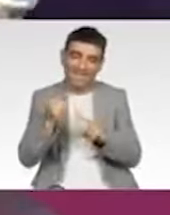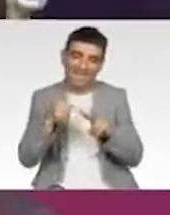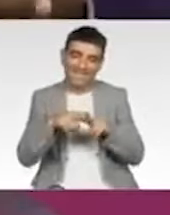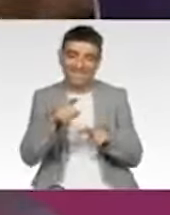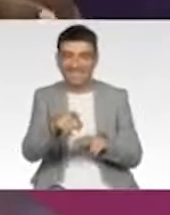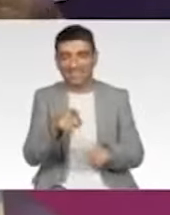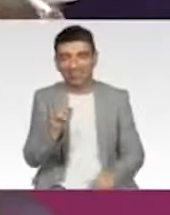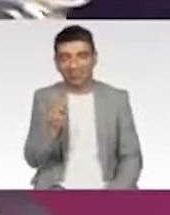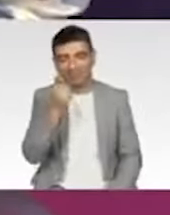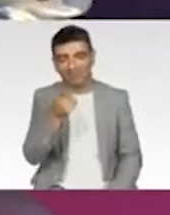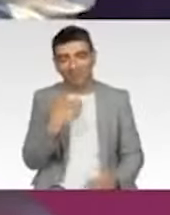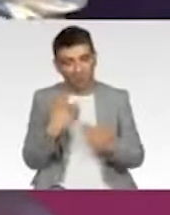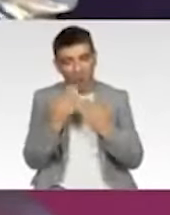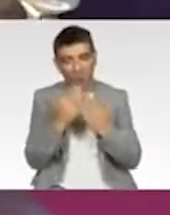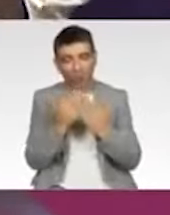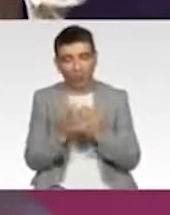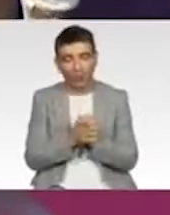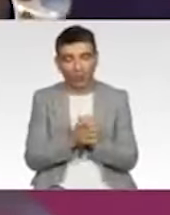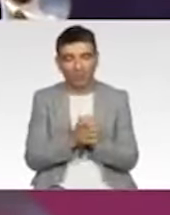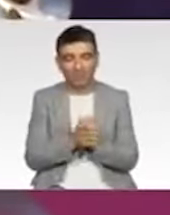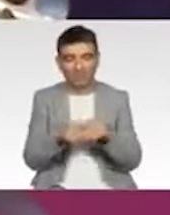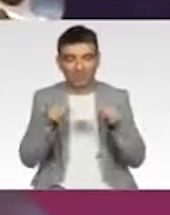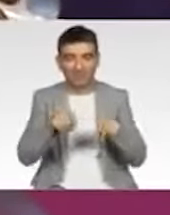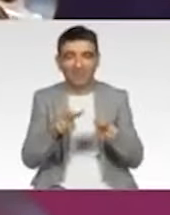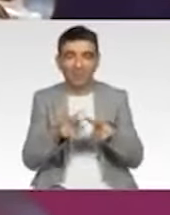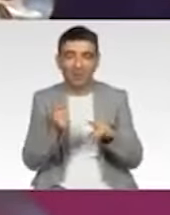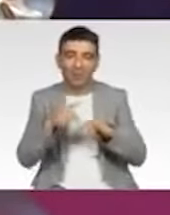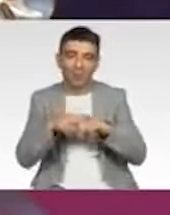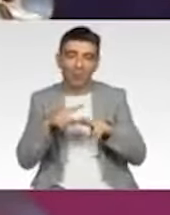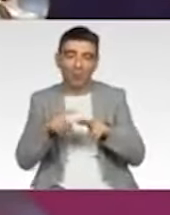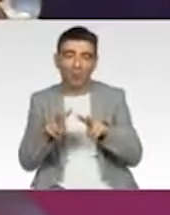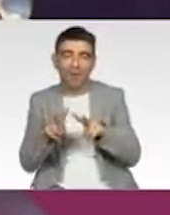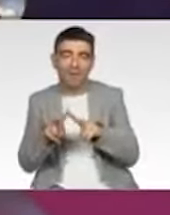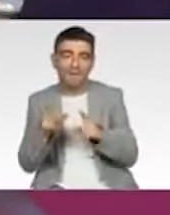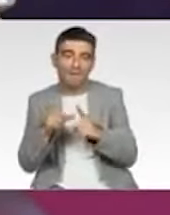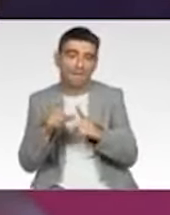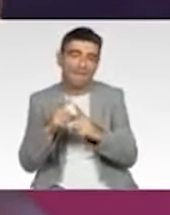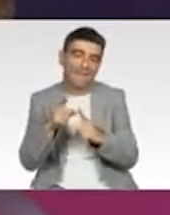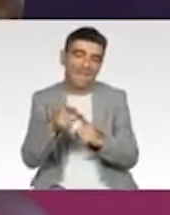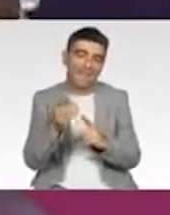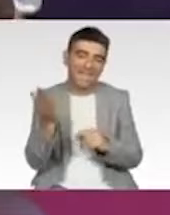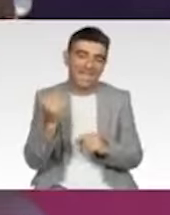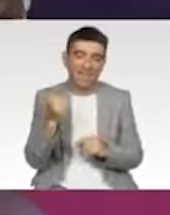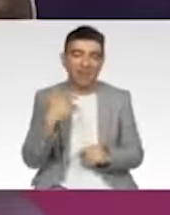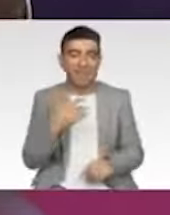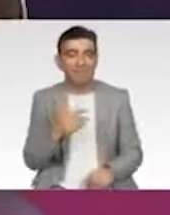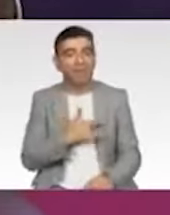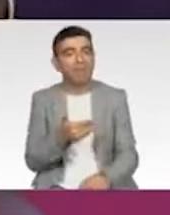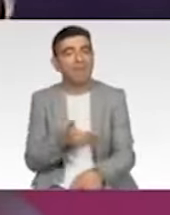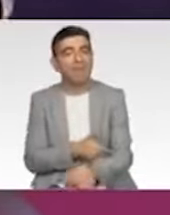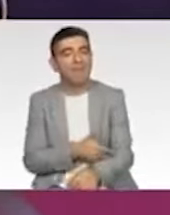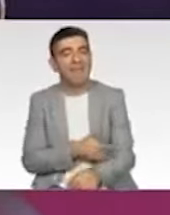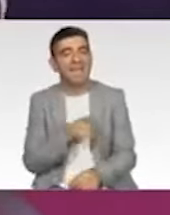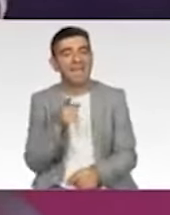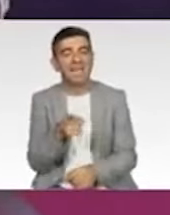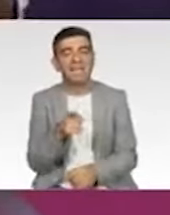sonra okuyacağım. Hadi şimdi bak. Şimdi Muhammed Keskin hocam gelecek. Benim canım hemşerim